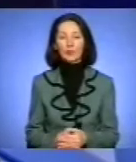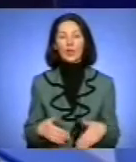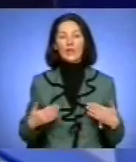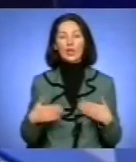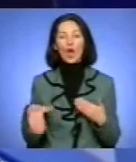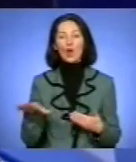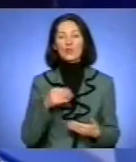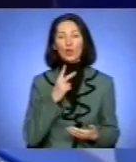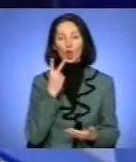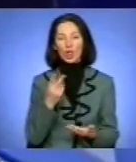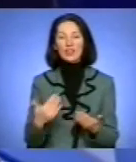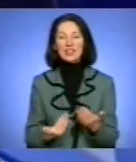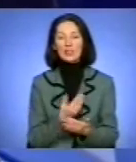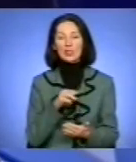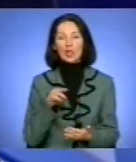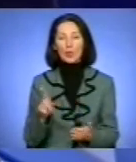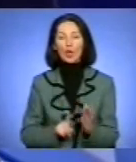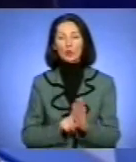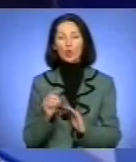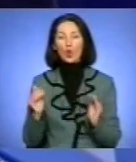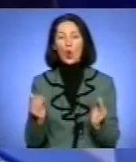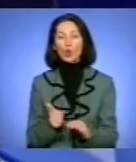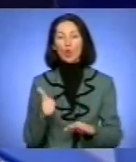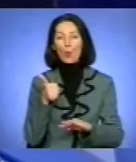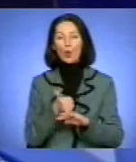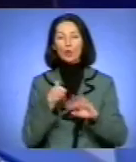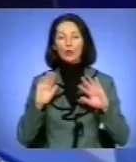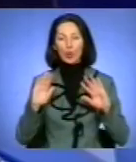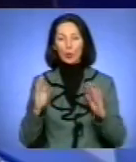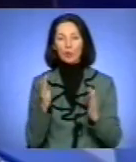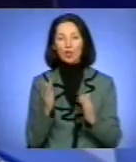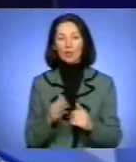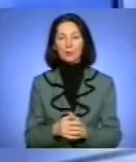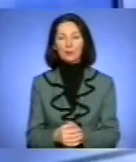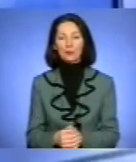Вітаю усіх, хто дивиться «Вісті ТТБ». Спочатку коротко про головні події.